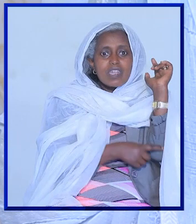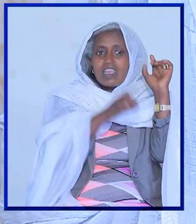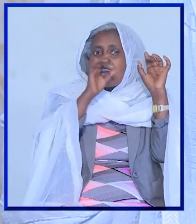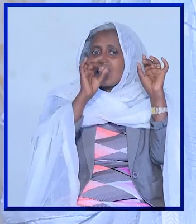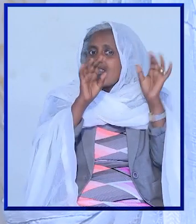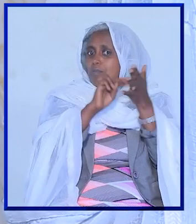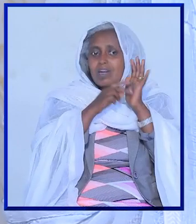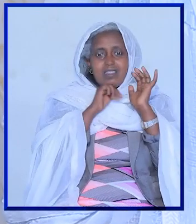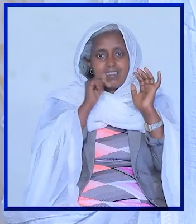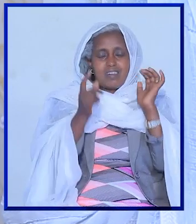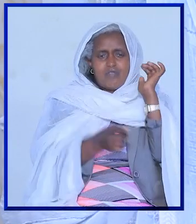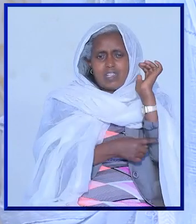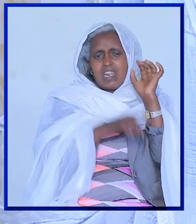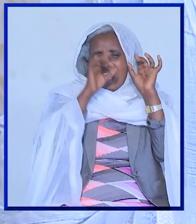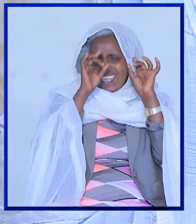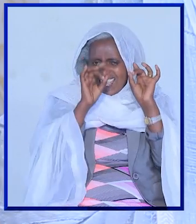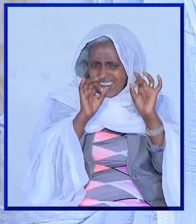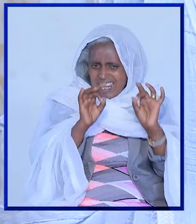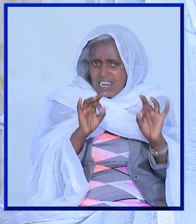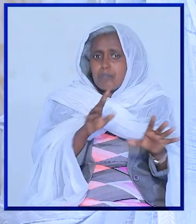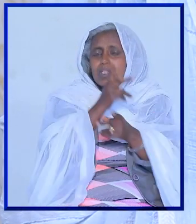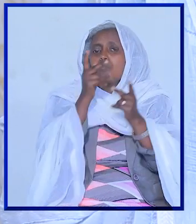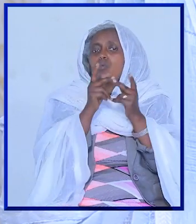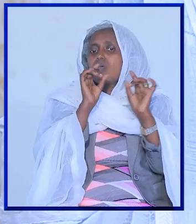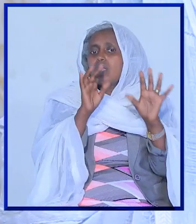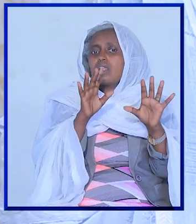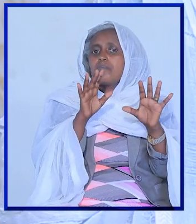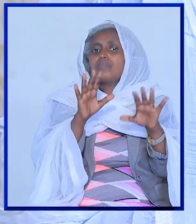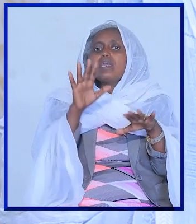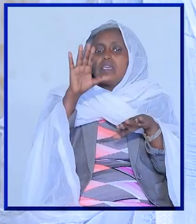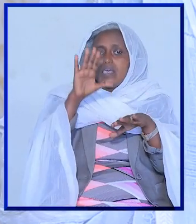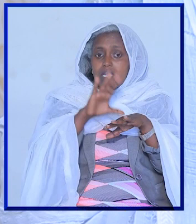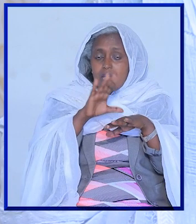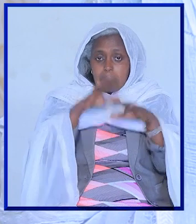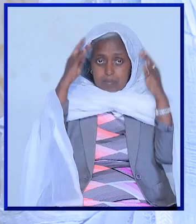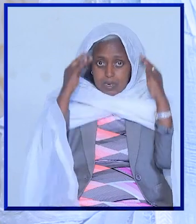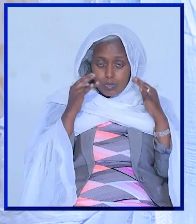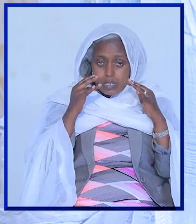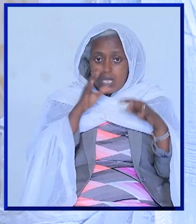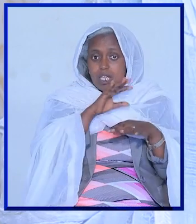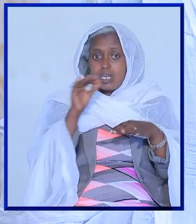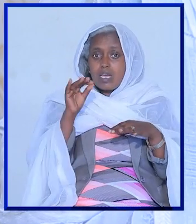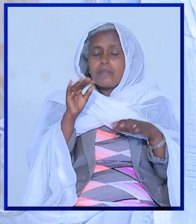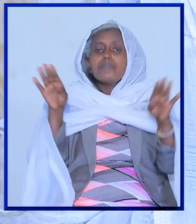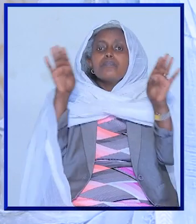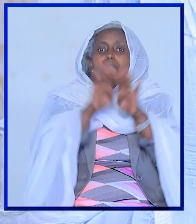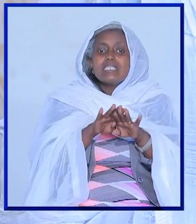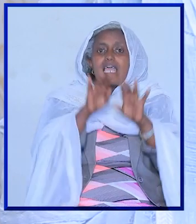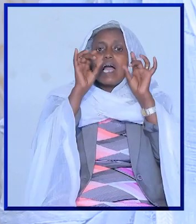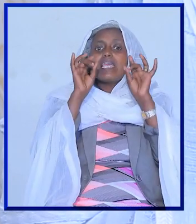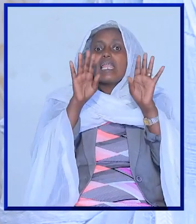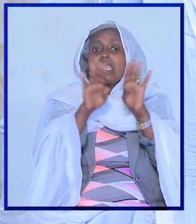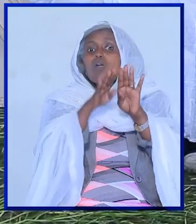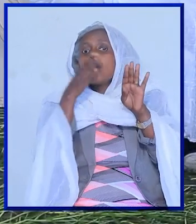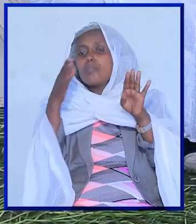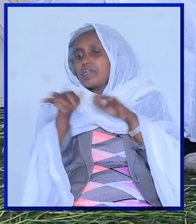የለም። ፈተና የሌለበት የመናኝ ወይም መነኩሴና መዝጊያ የሌለው በር አንድ